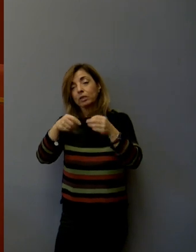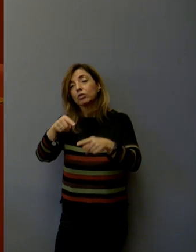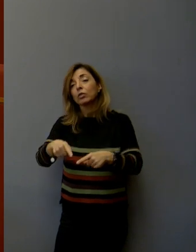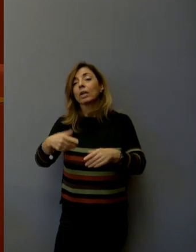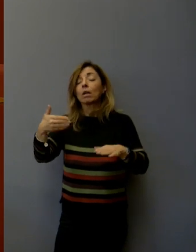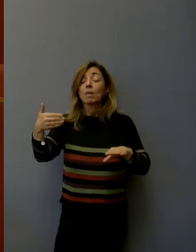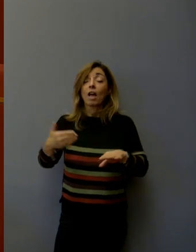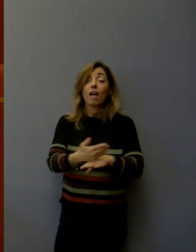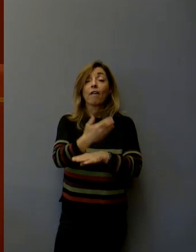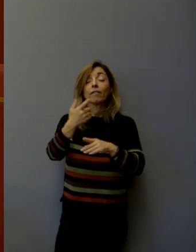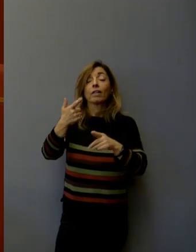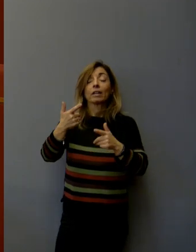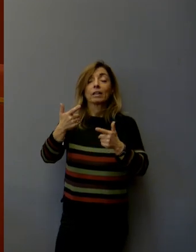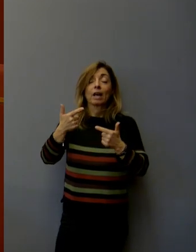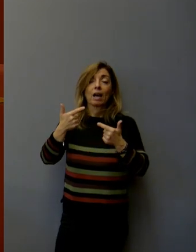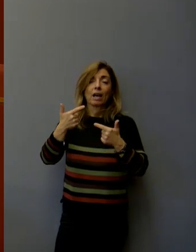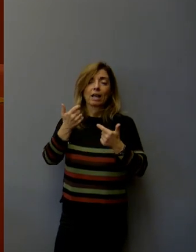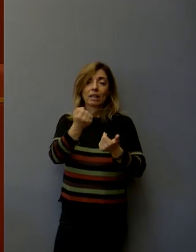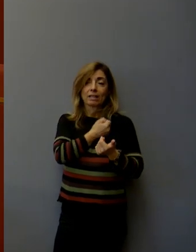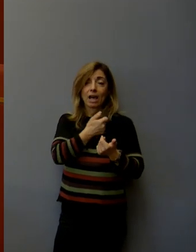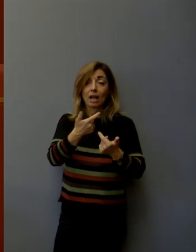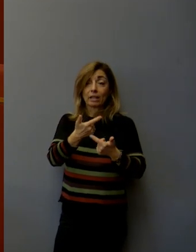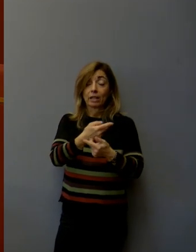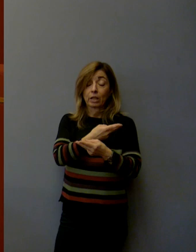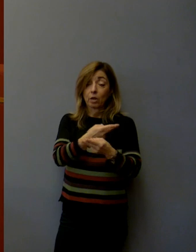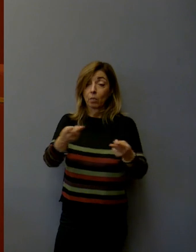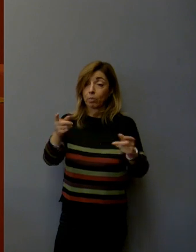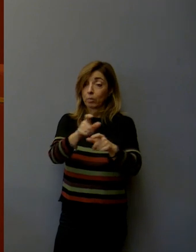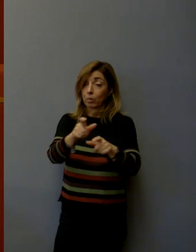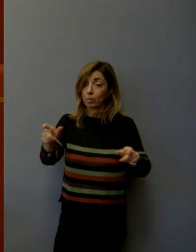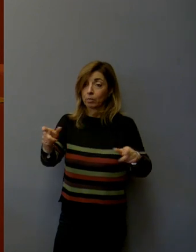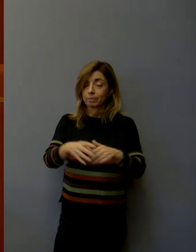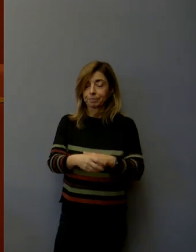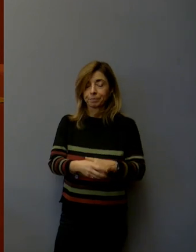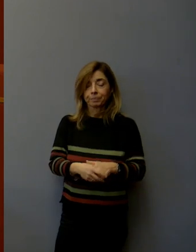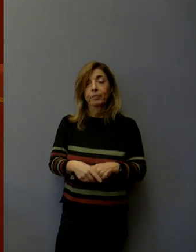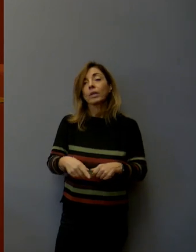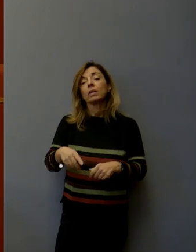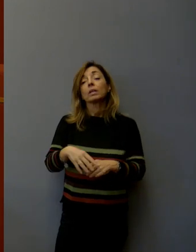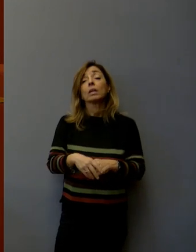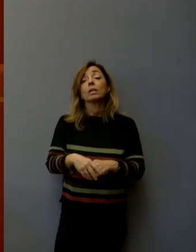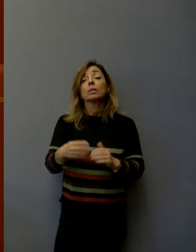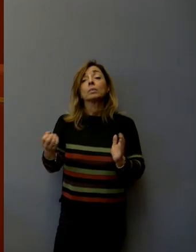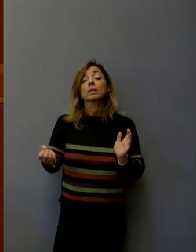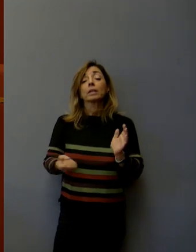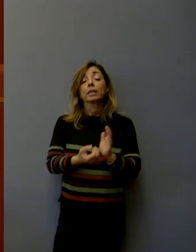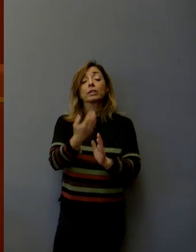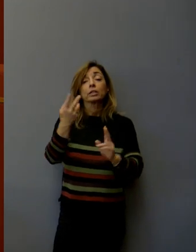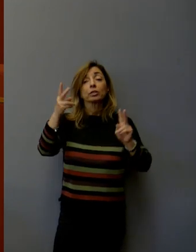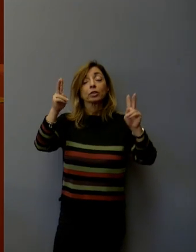alla pubblica amministrazione e alle proprietà private 4.486 realizzazione oggetto